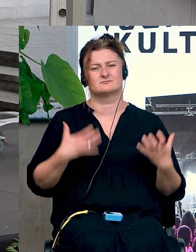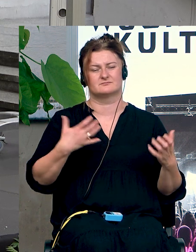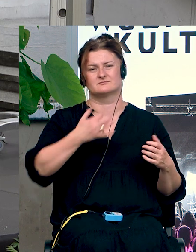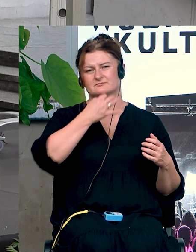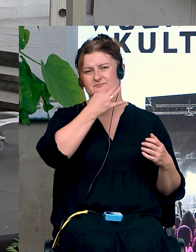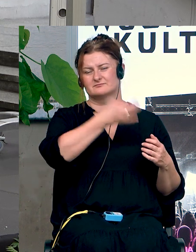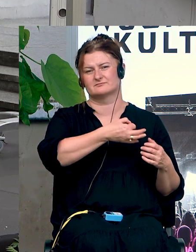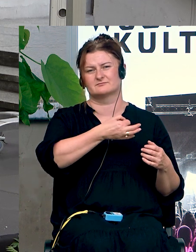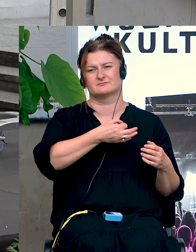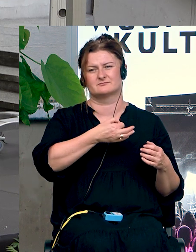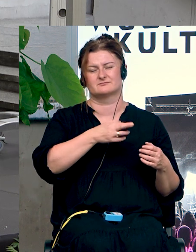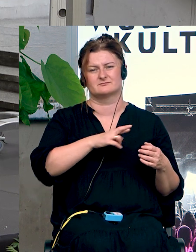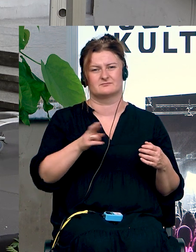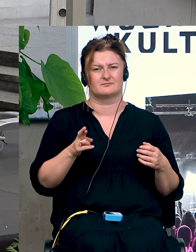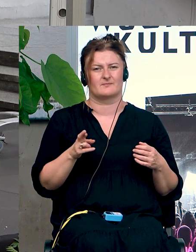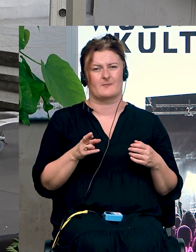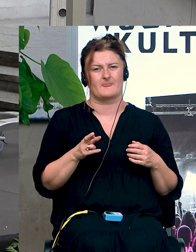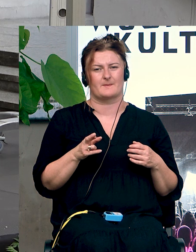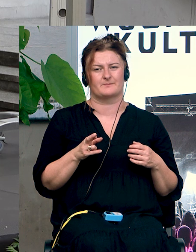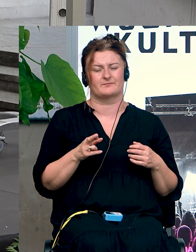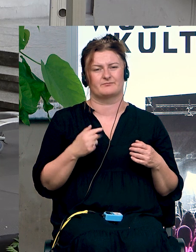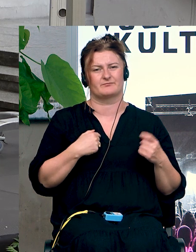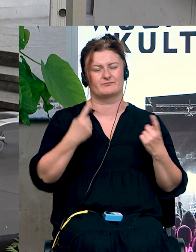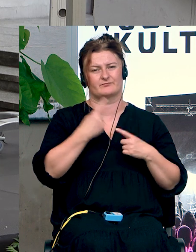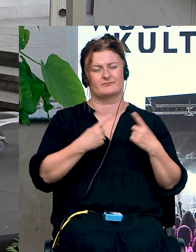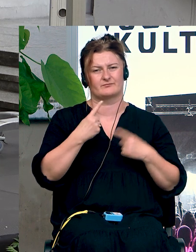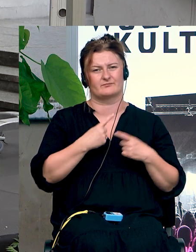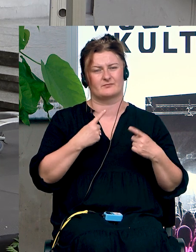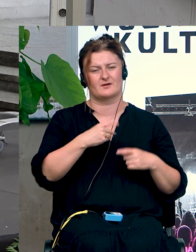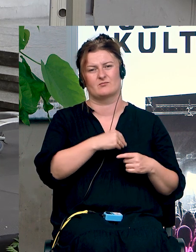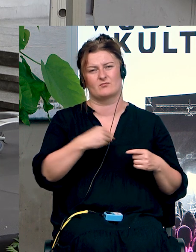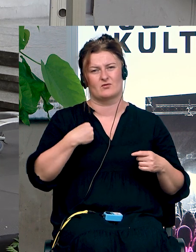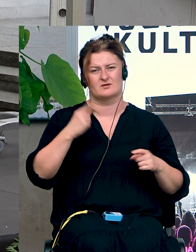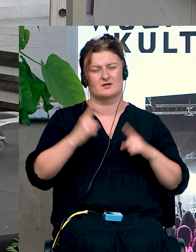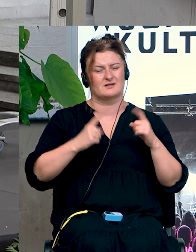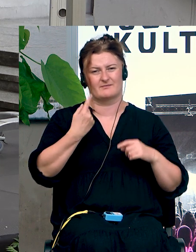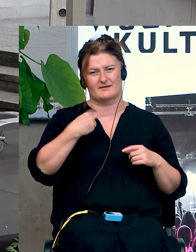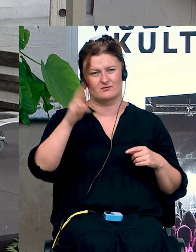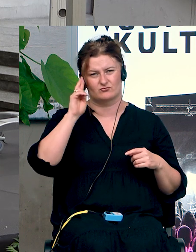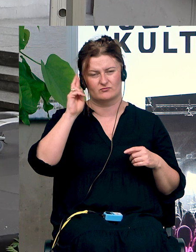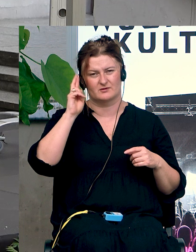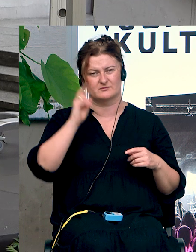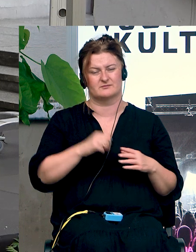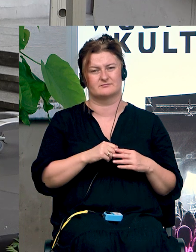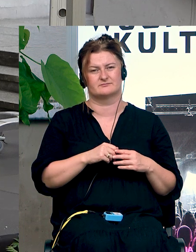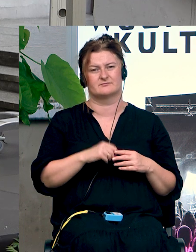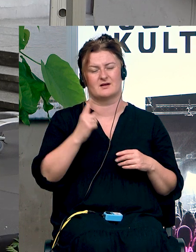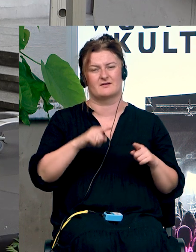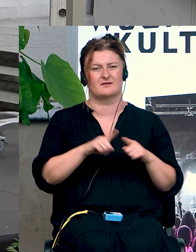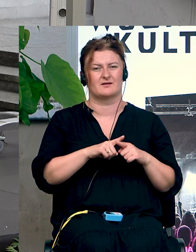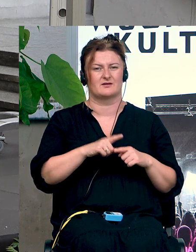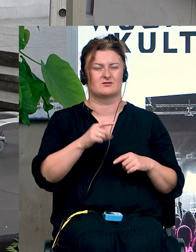jeszcze zapytać o taką rzecz, którą wydaje mi się w Polsce czasem nie rozumiemy, ale też w kontekście